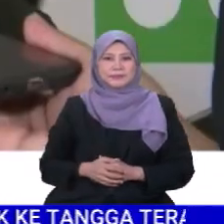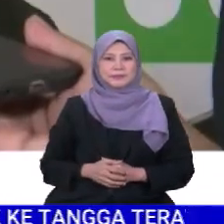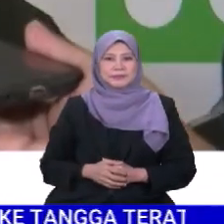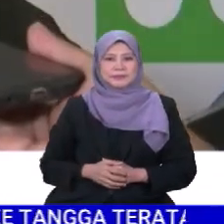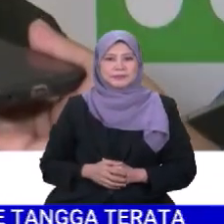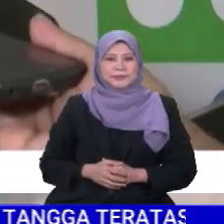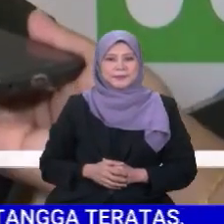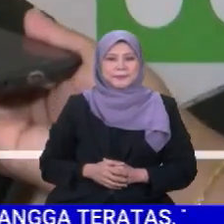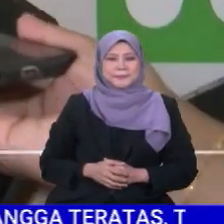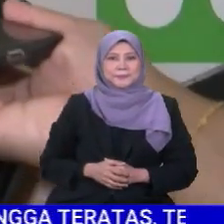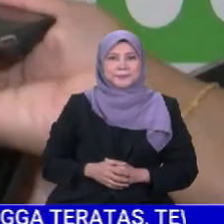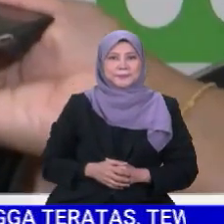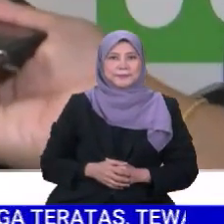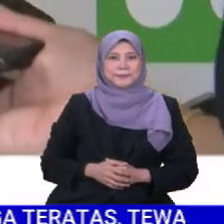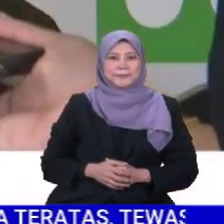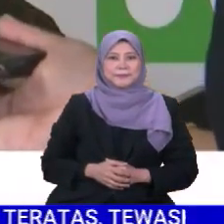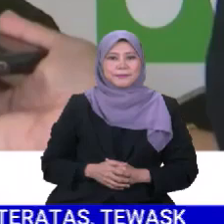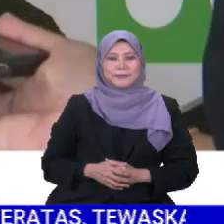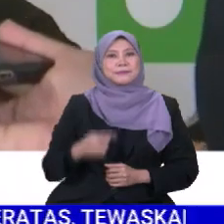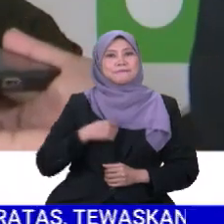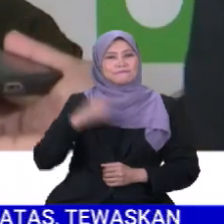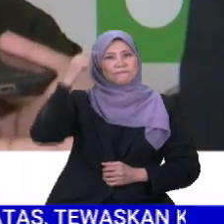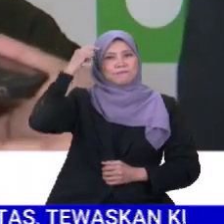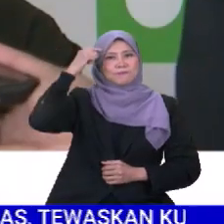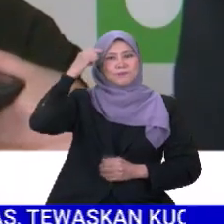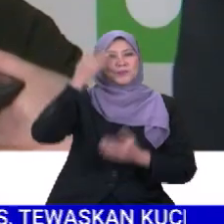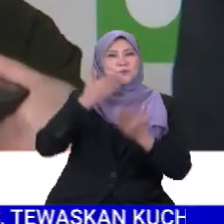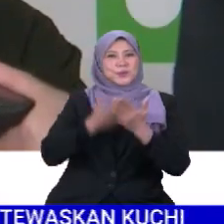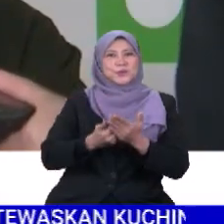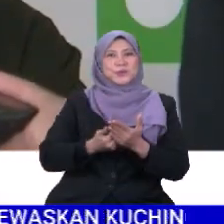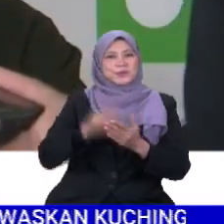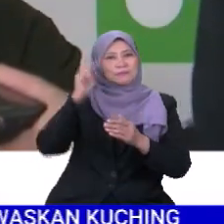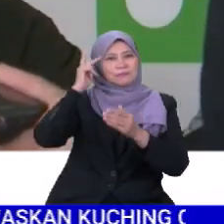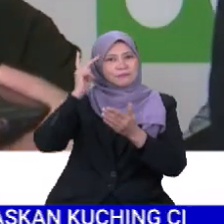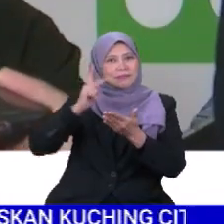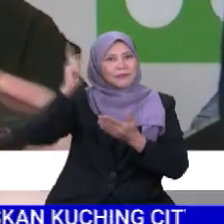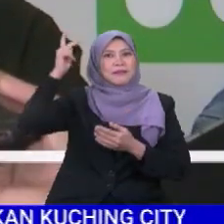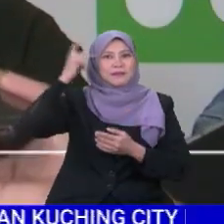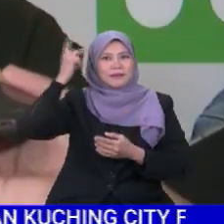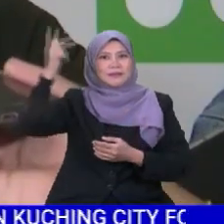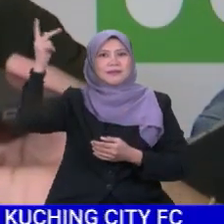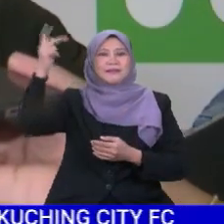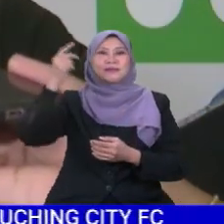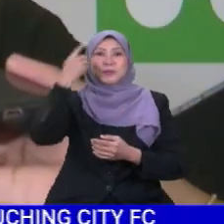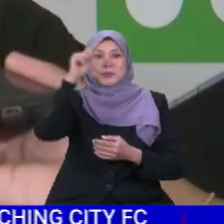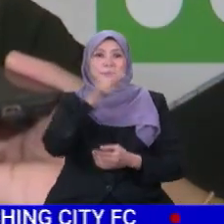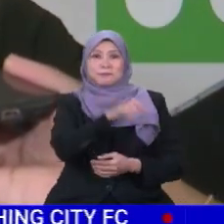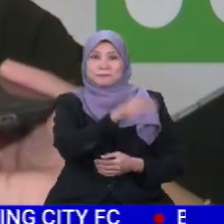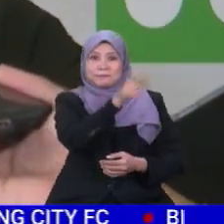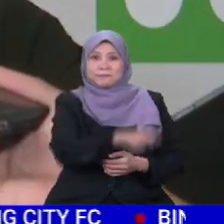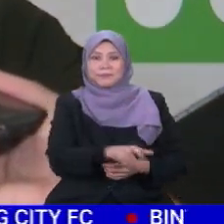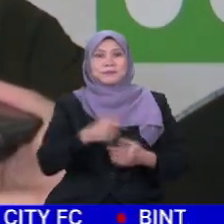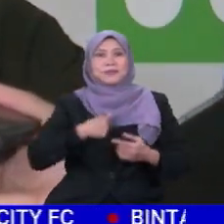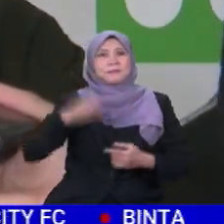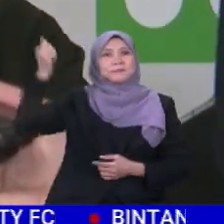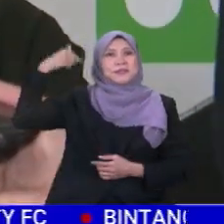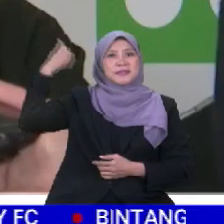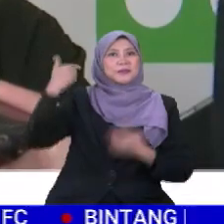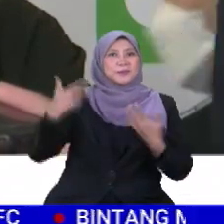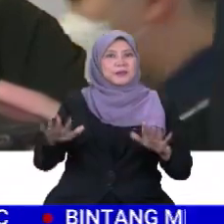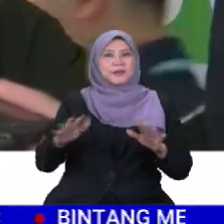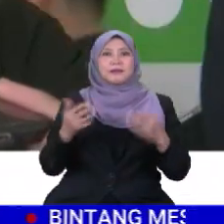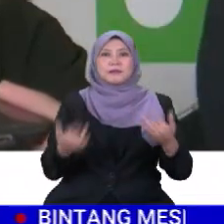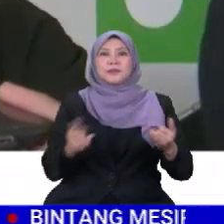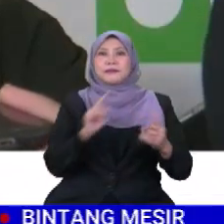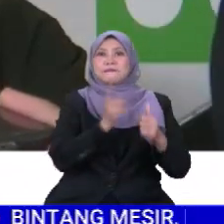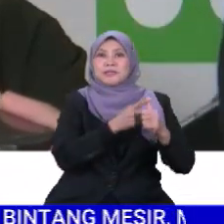Yeah, I think this is a good memory untuk Zi Yong and untuk saya juga and saya bersara. I think now is a BAM